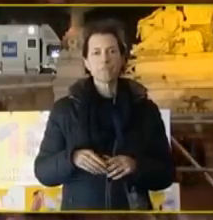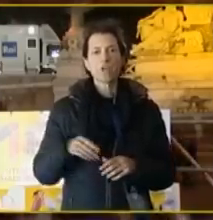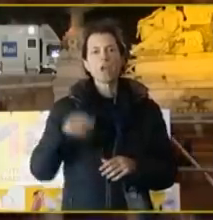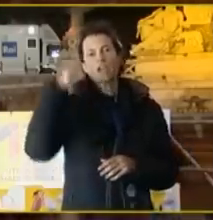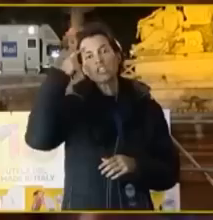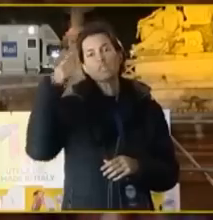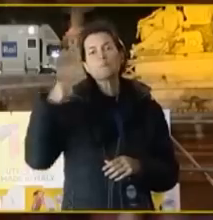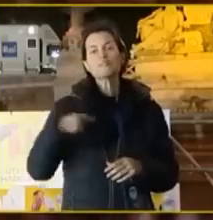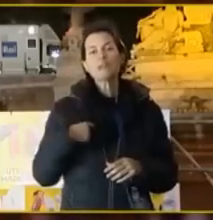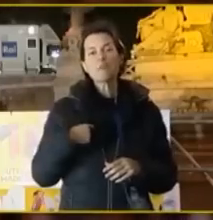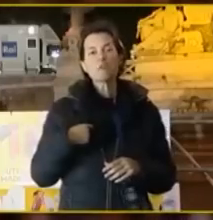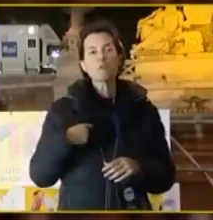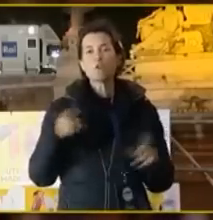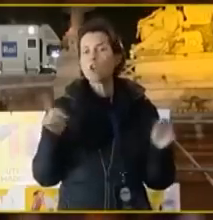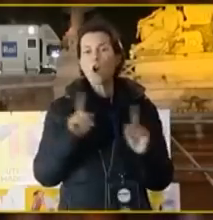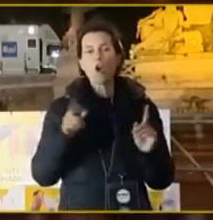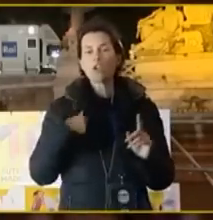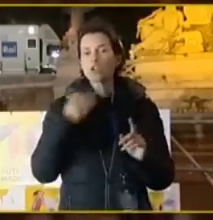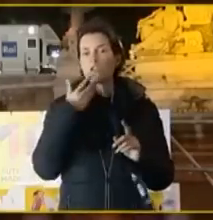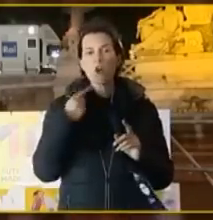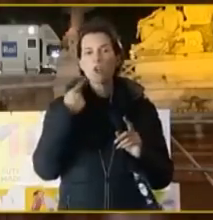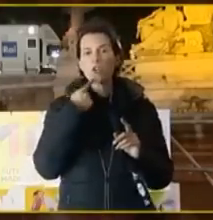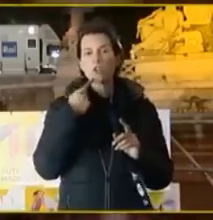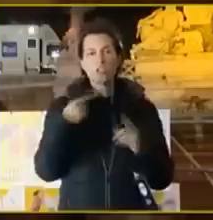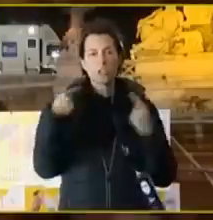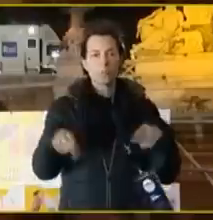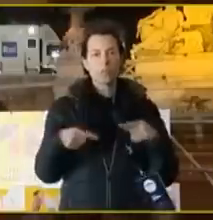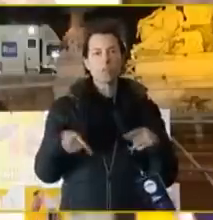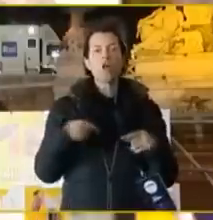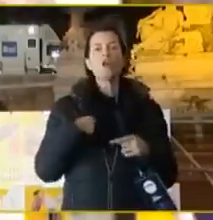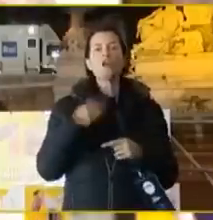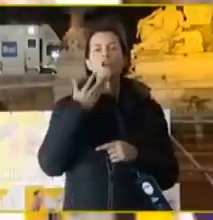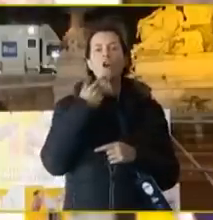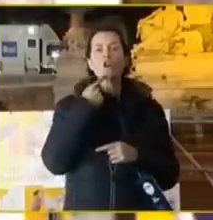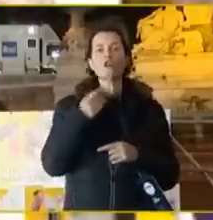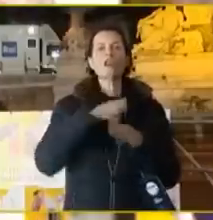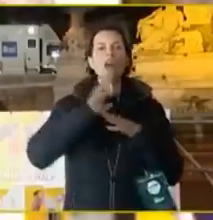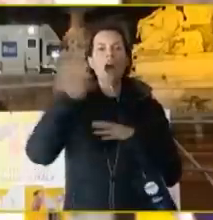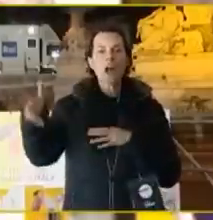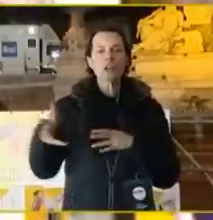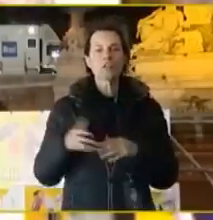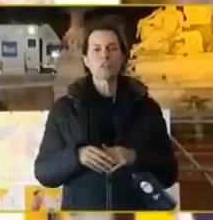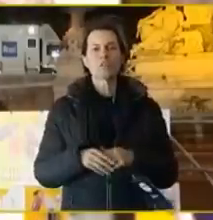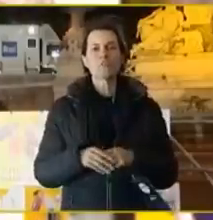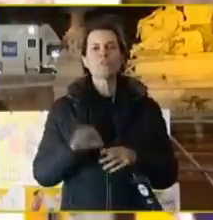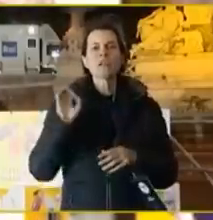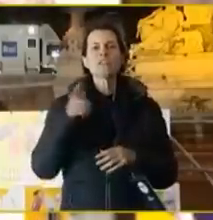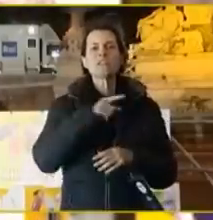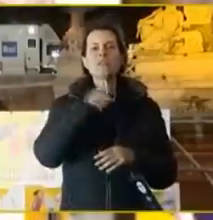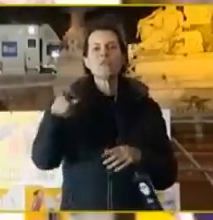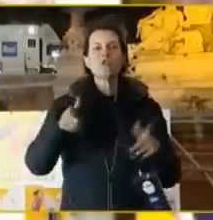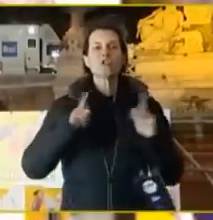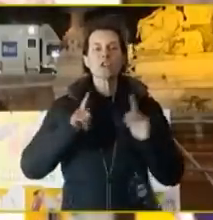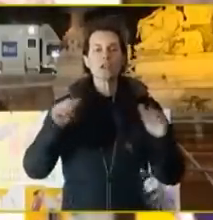noi, dateci il voto. Non sono venuto a dirvi questo. Io sono venuto a dirvi un'altra cosa, che se ci permetterete di andare